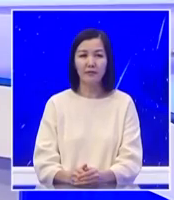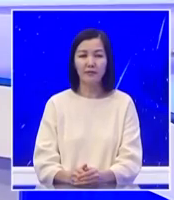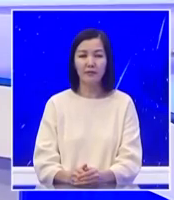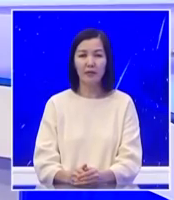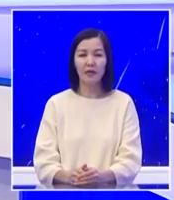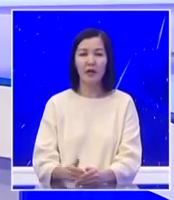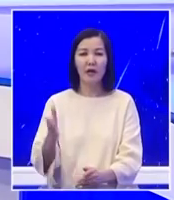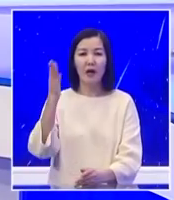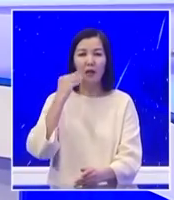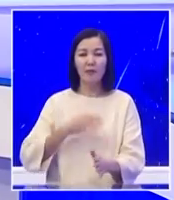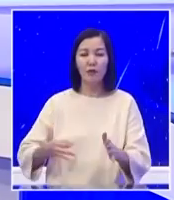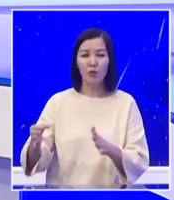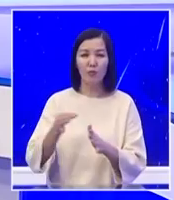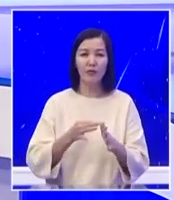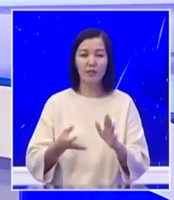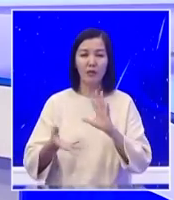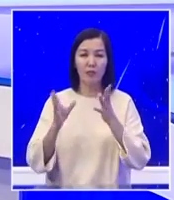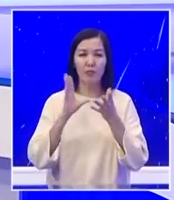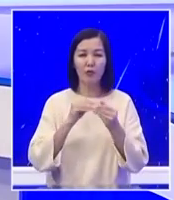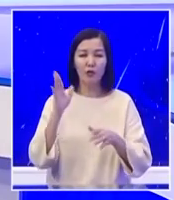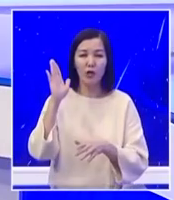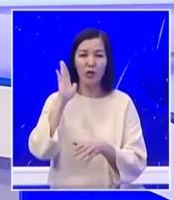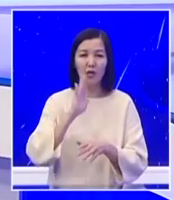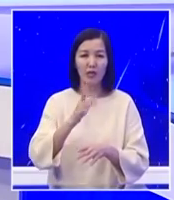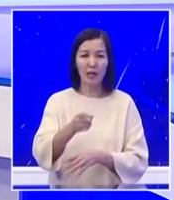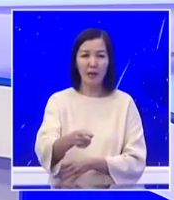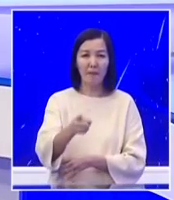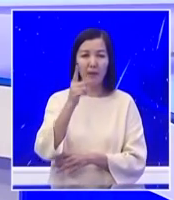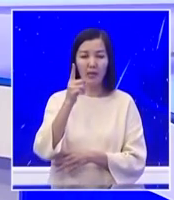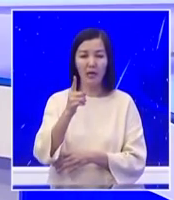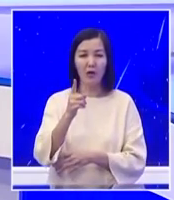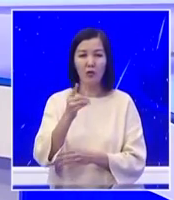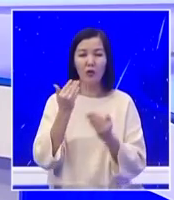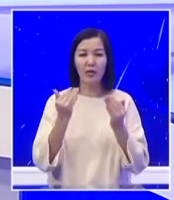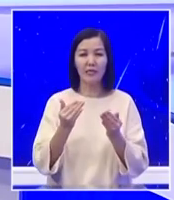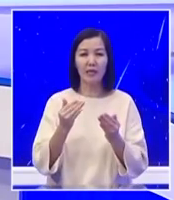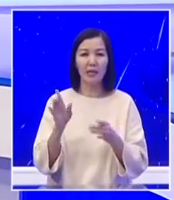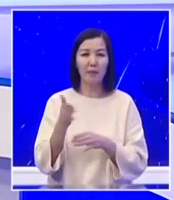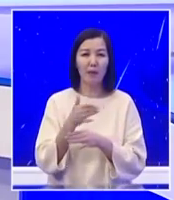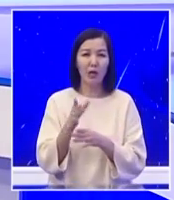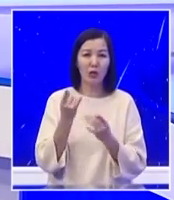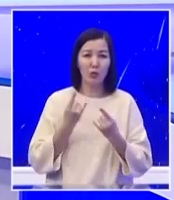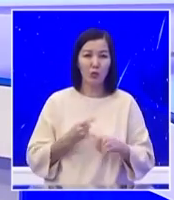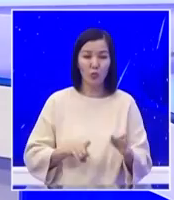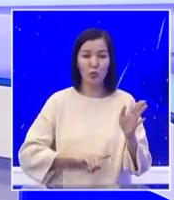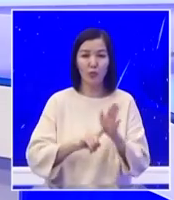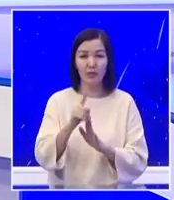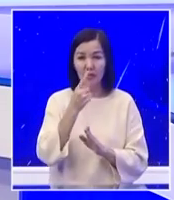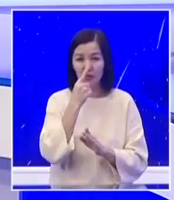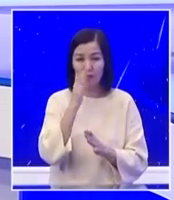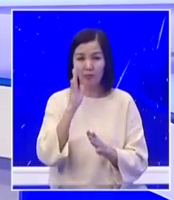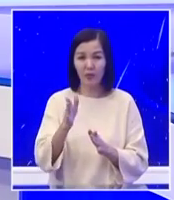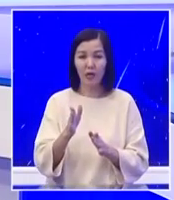Өңірде балық аулауға тыйым салынады, себеп су айдындарында балықтардың уылдырық шашу кезеңі басталмақ. Облыстық орман шаруашылығы